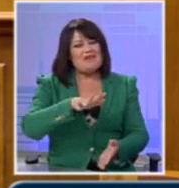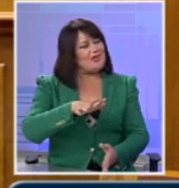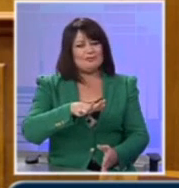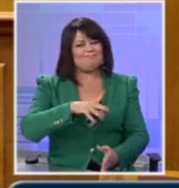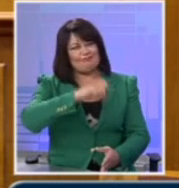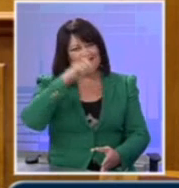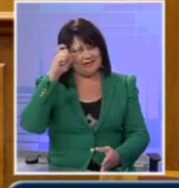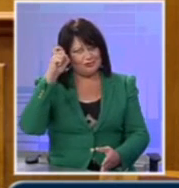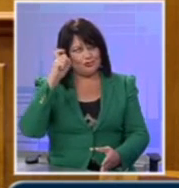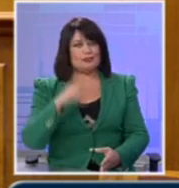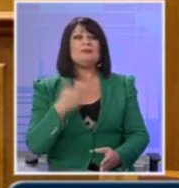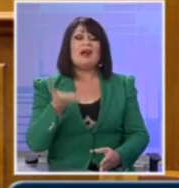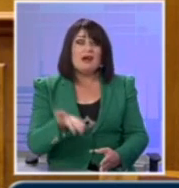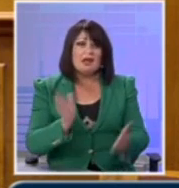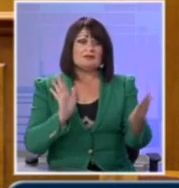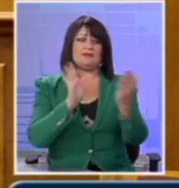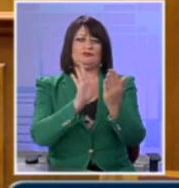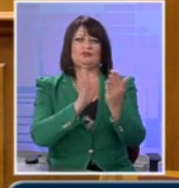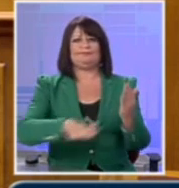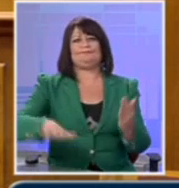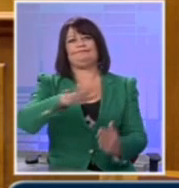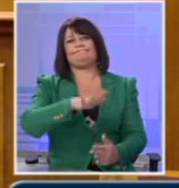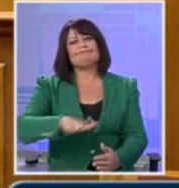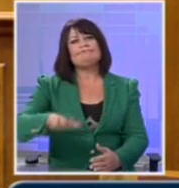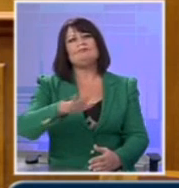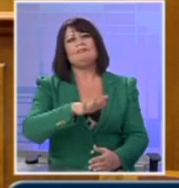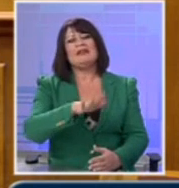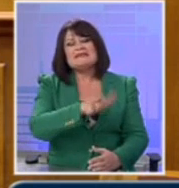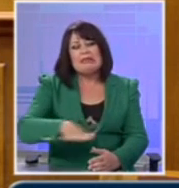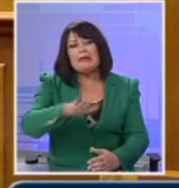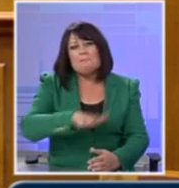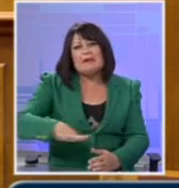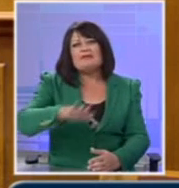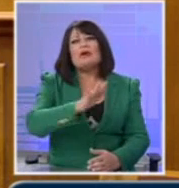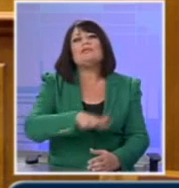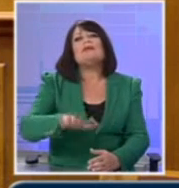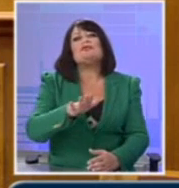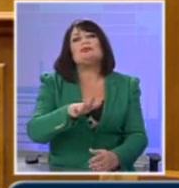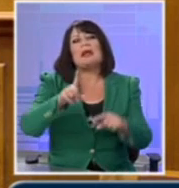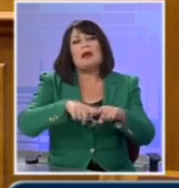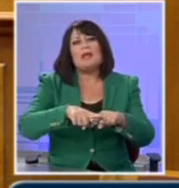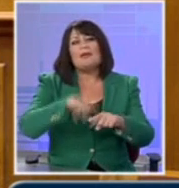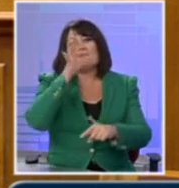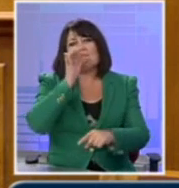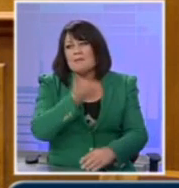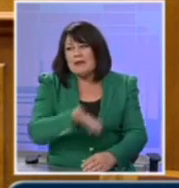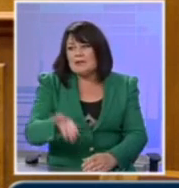Αυτό όμως είναι το περιβάλλον που αντιμετωπίζουμε, αυτό είναι το περιβάλλον μέσα στο οποίο βρίσκεται τώρα η χώρα. Αυτή είναι η